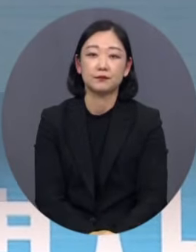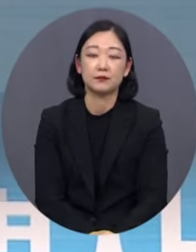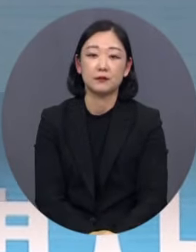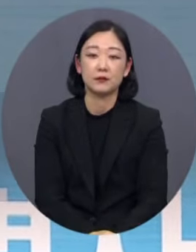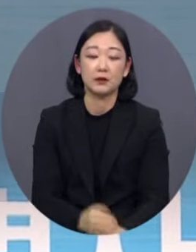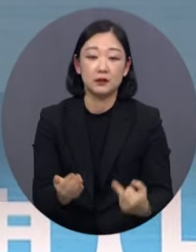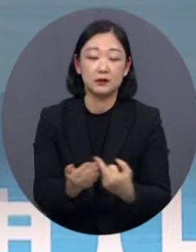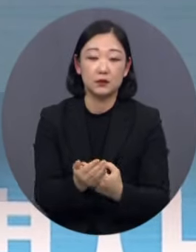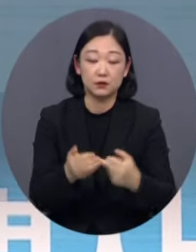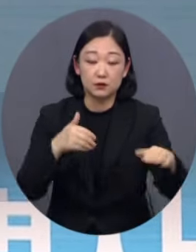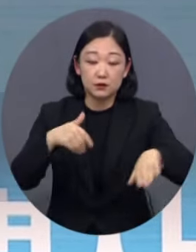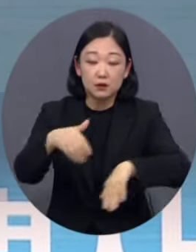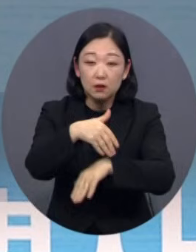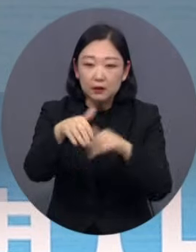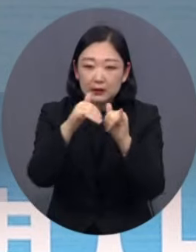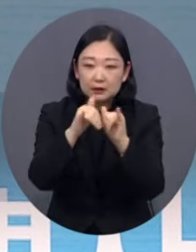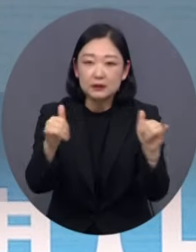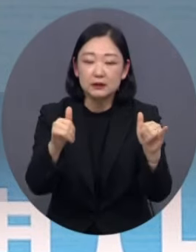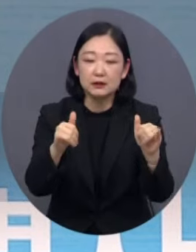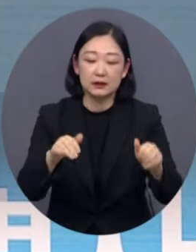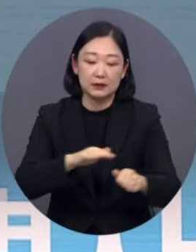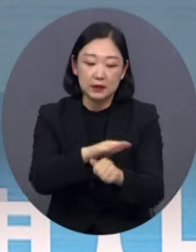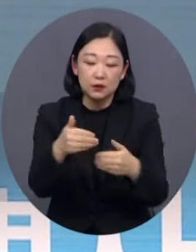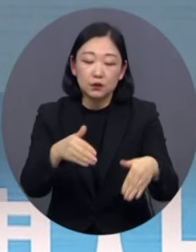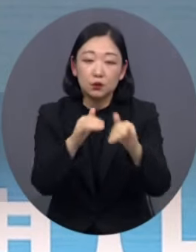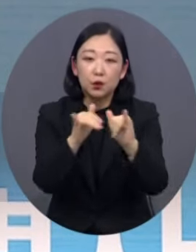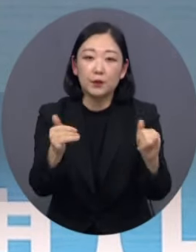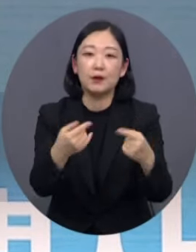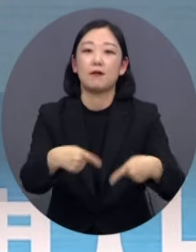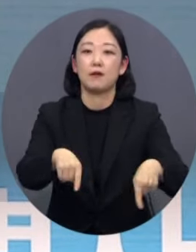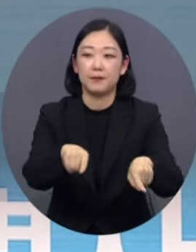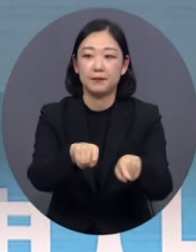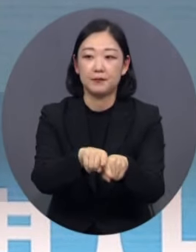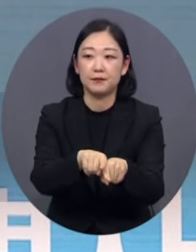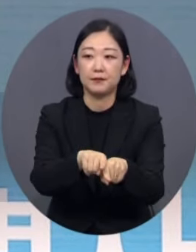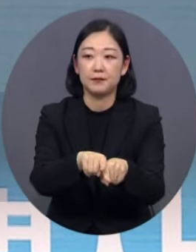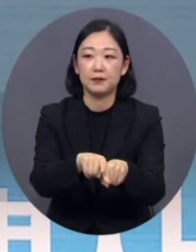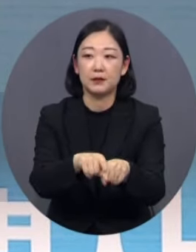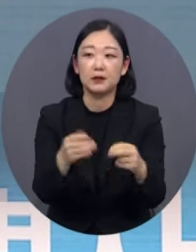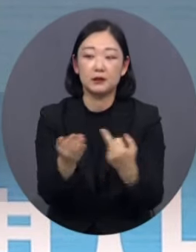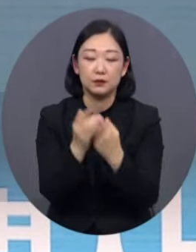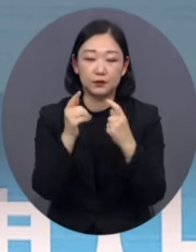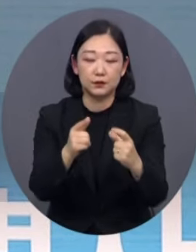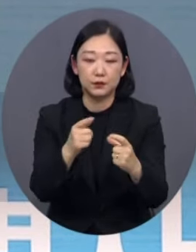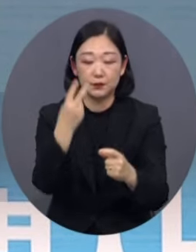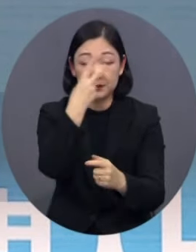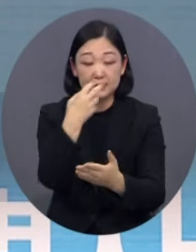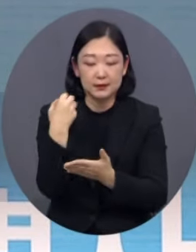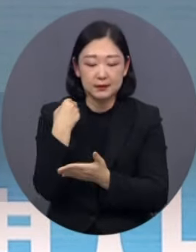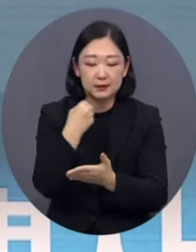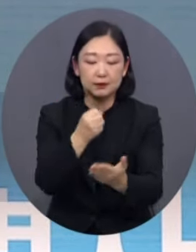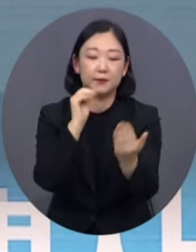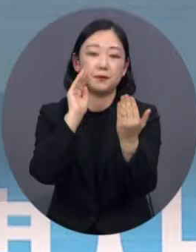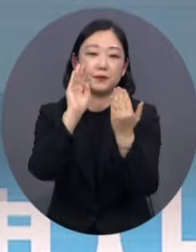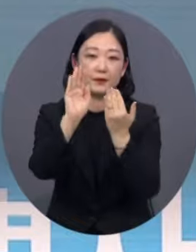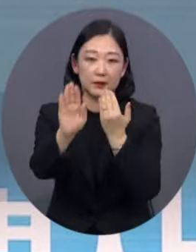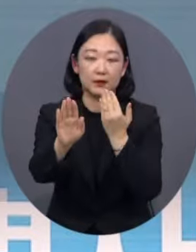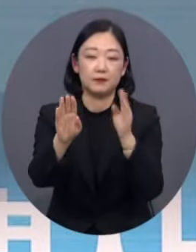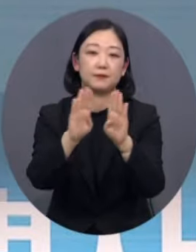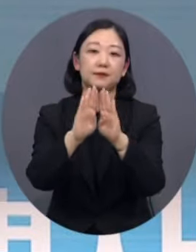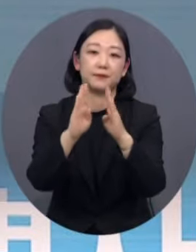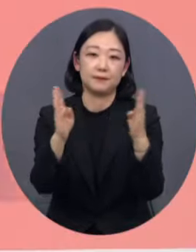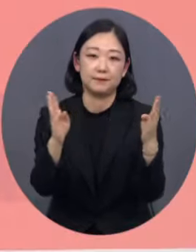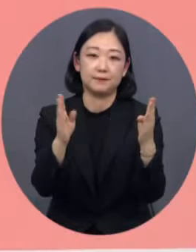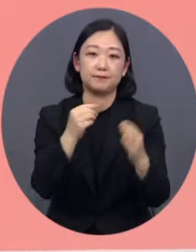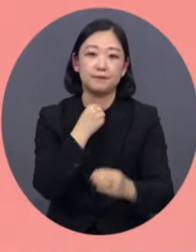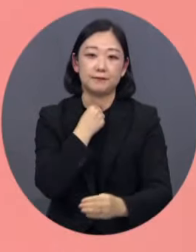제주 정치인 김한규, 사랑하는 제주 도민들과 함께 제주를 지키고 미래를